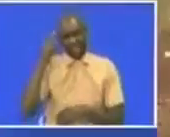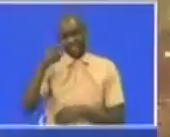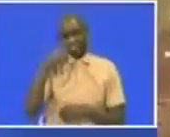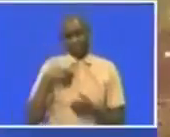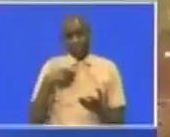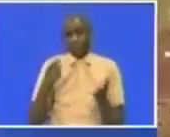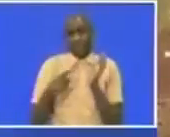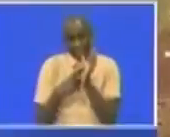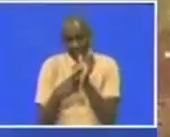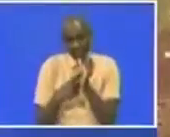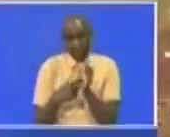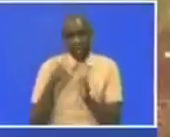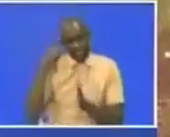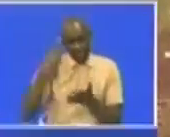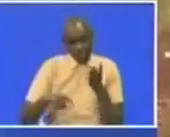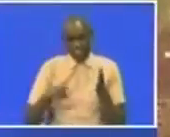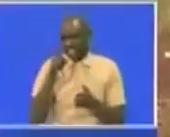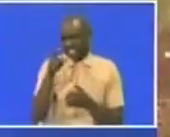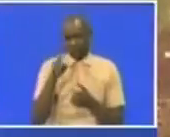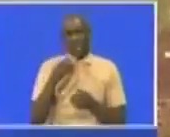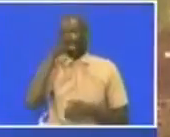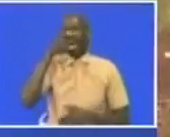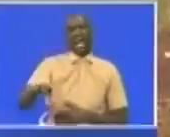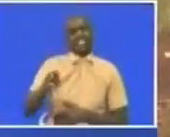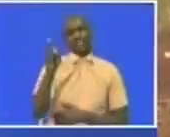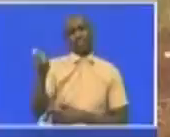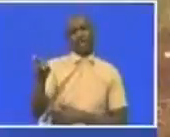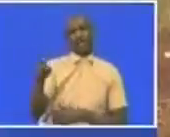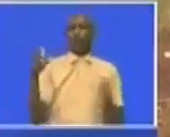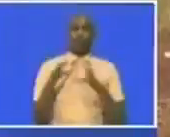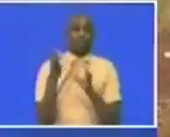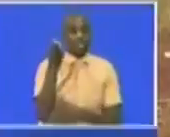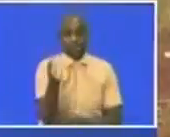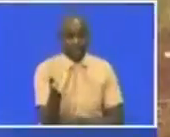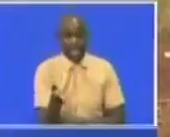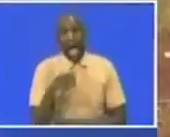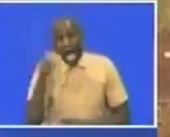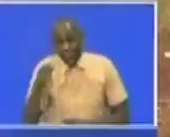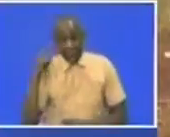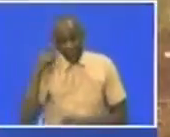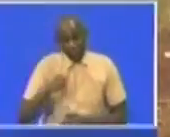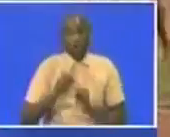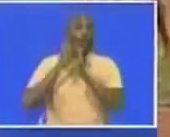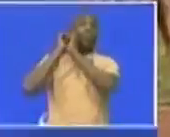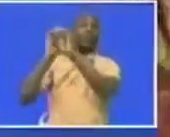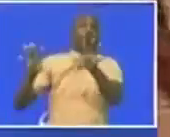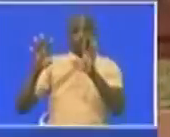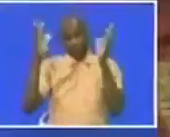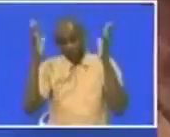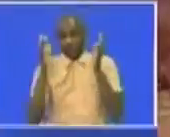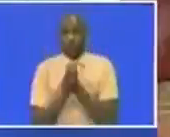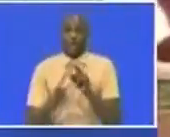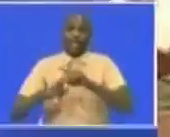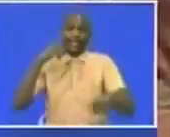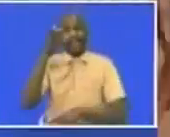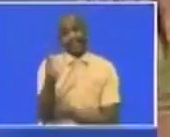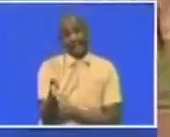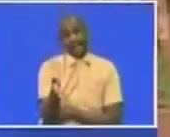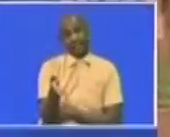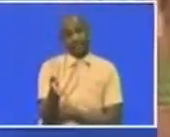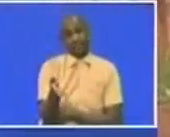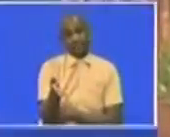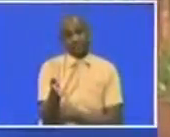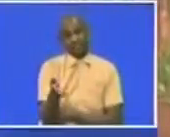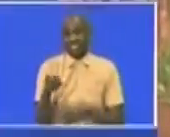wa mfano wake Victor kama viumbe laaniwa kati ya jamii. Wengine huwatupa ama hata kuwatoa uhai watoto wa aina